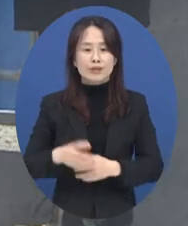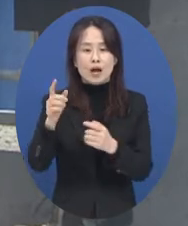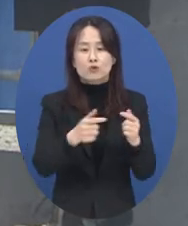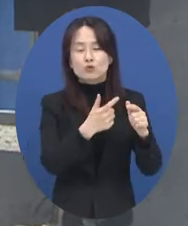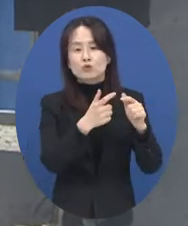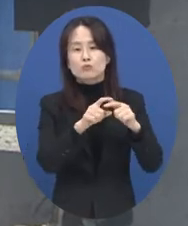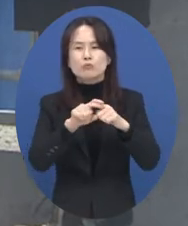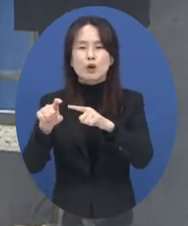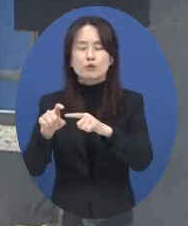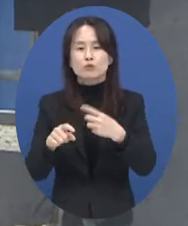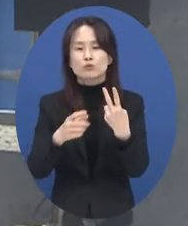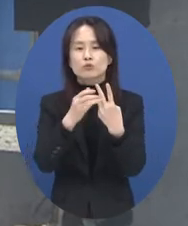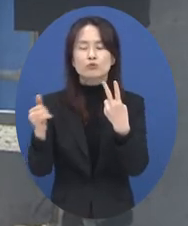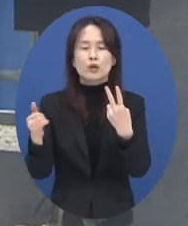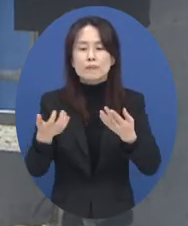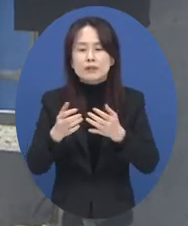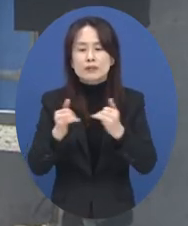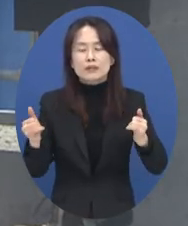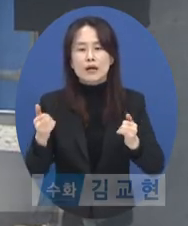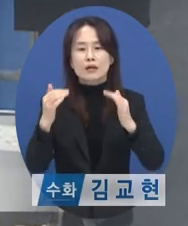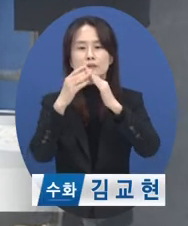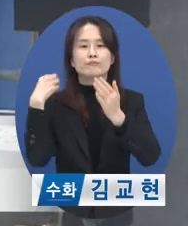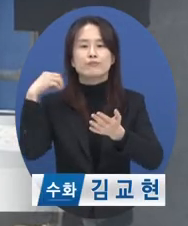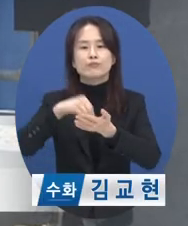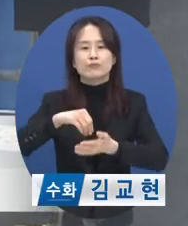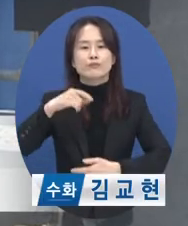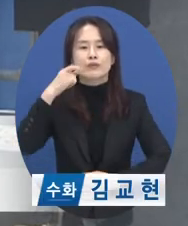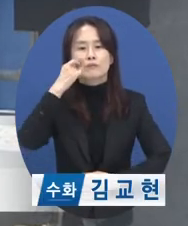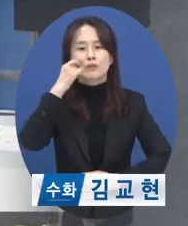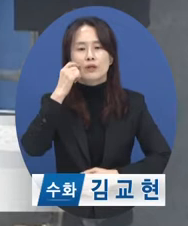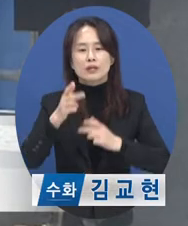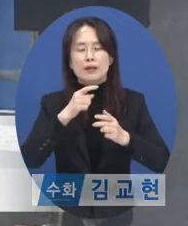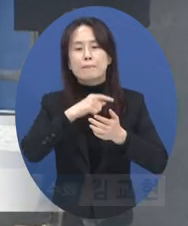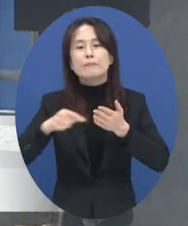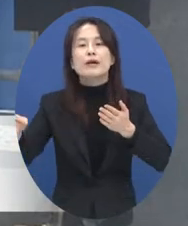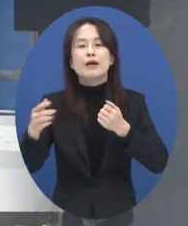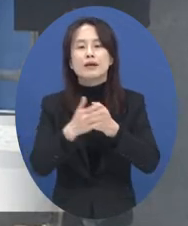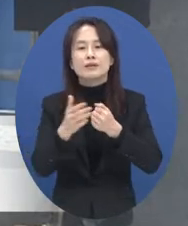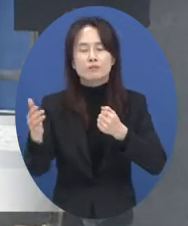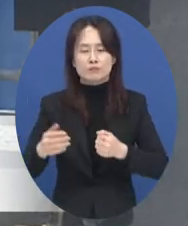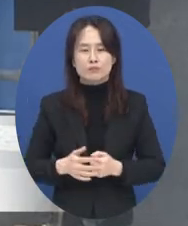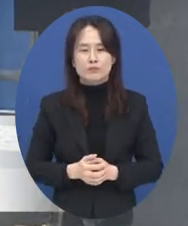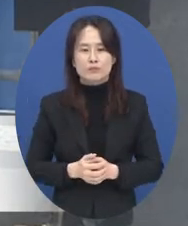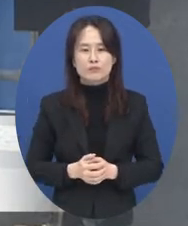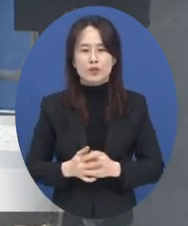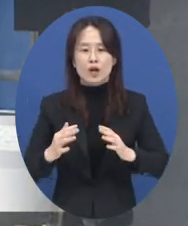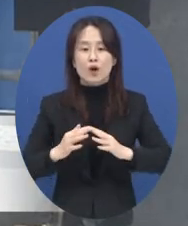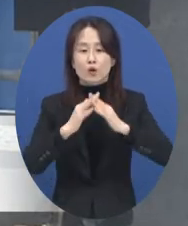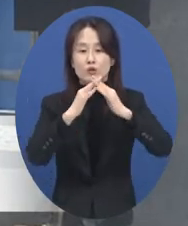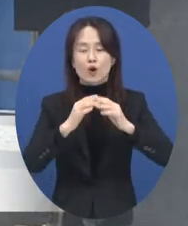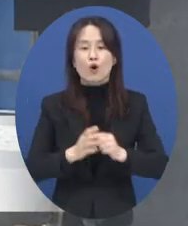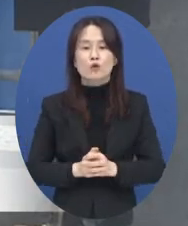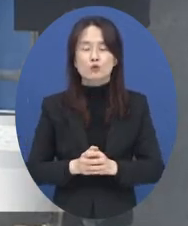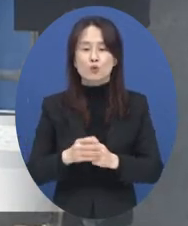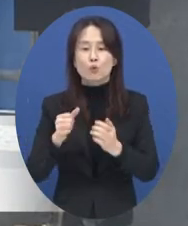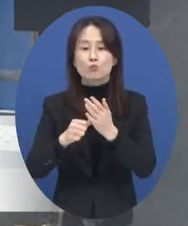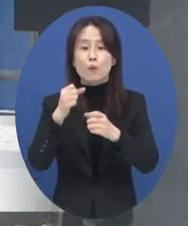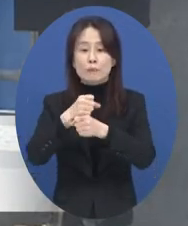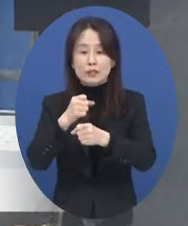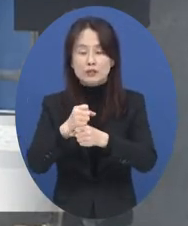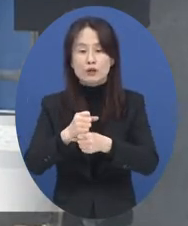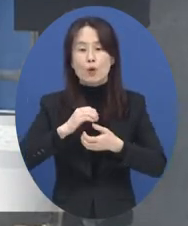하루 평균 2명의 노동자가 집으로 돌아가지 못합니다 산업재 때문인데요 경기도가 건설업 제조업